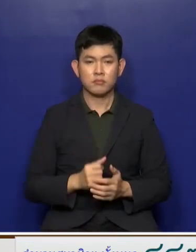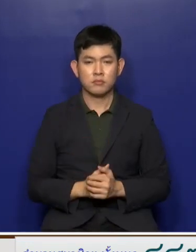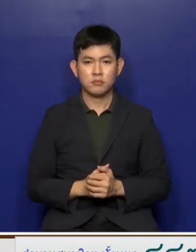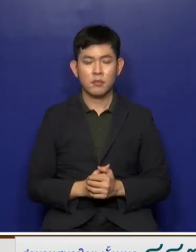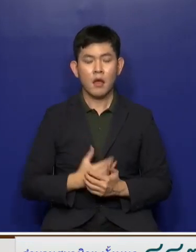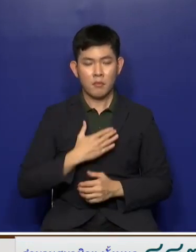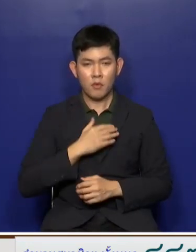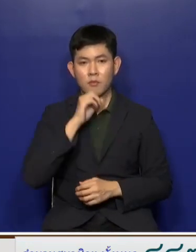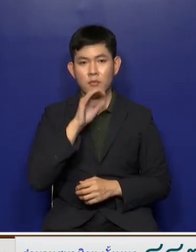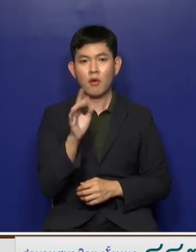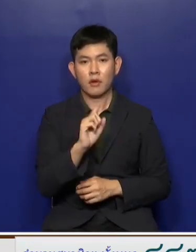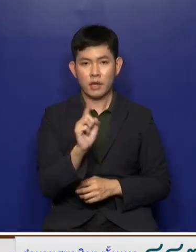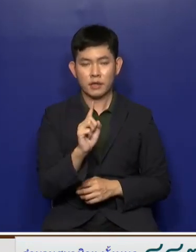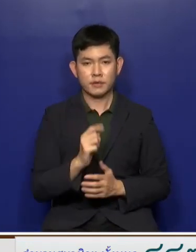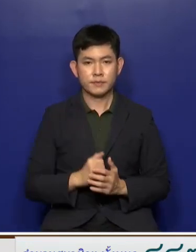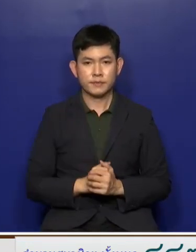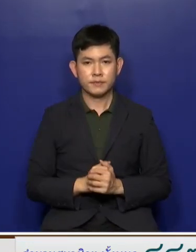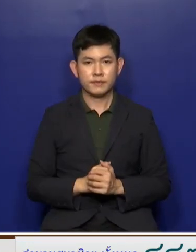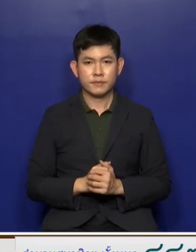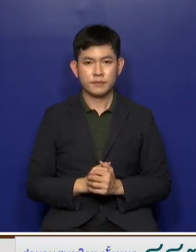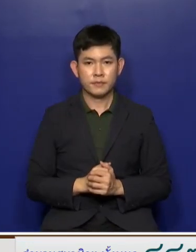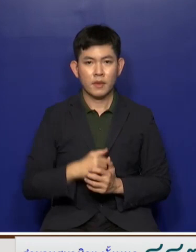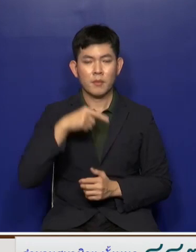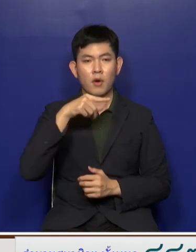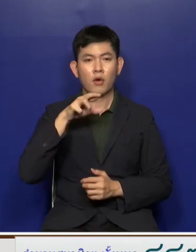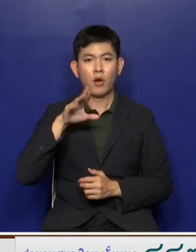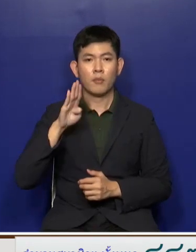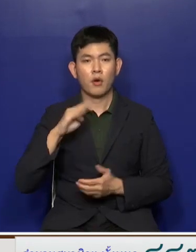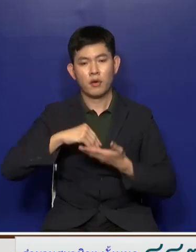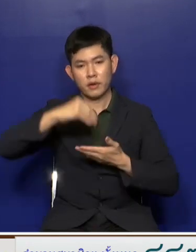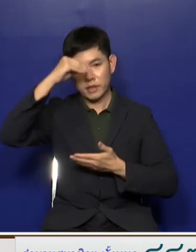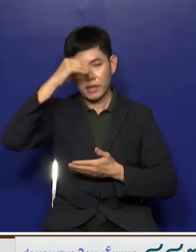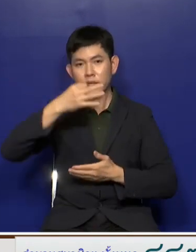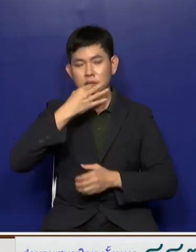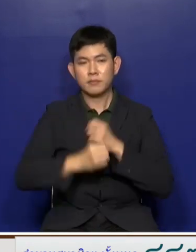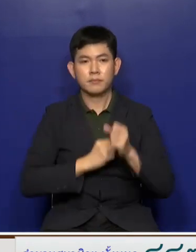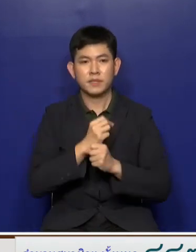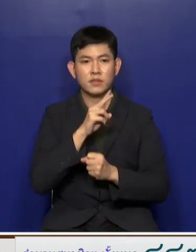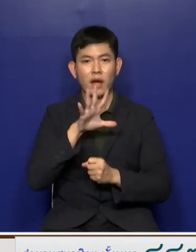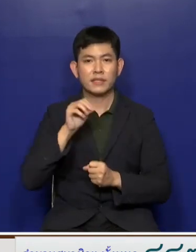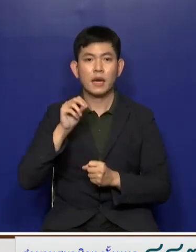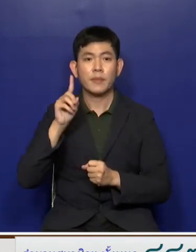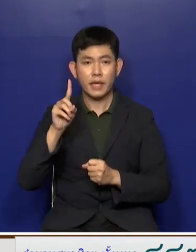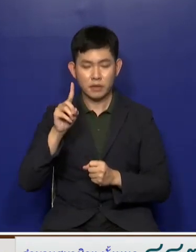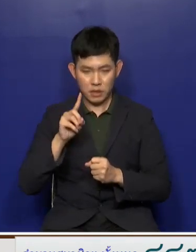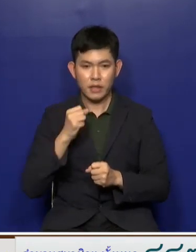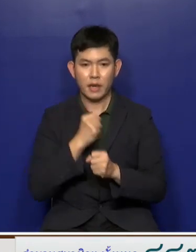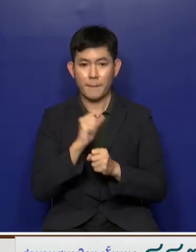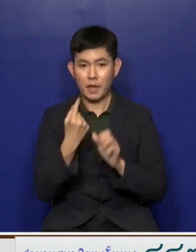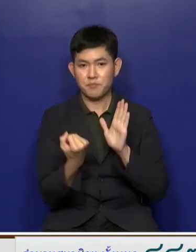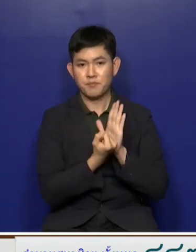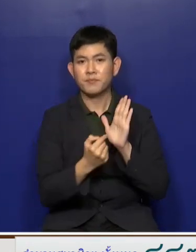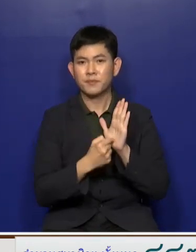ผมจึงบอกว่าพระราชบัญญัติอาชีวศึกษาเมื่อปี2551ที่ตั้งมาเนี่ย